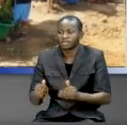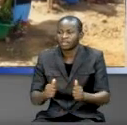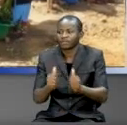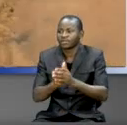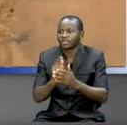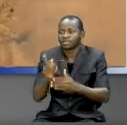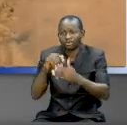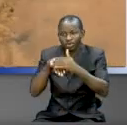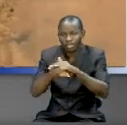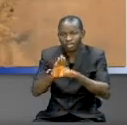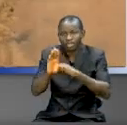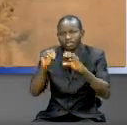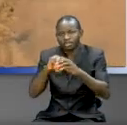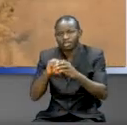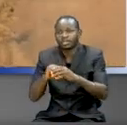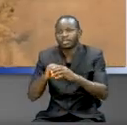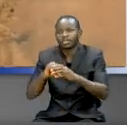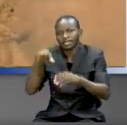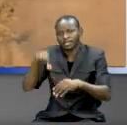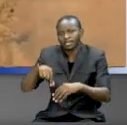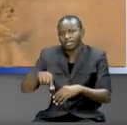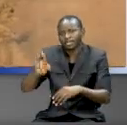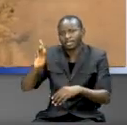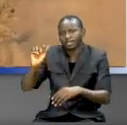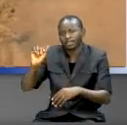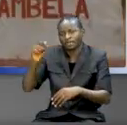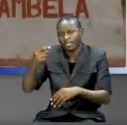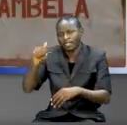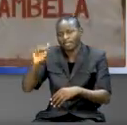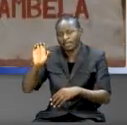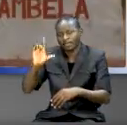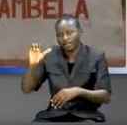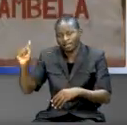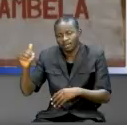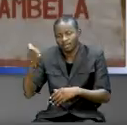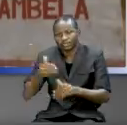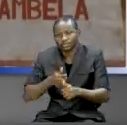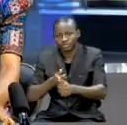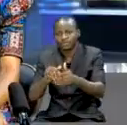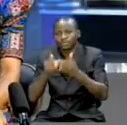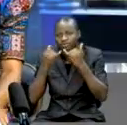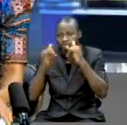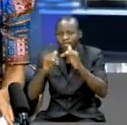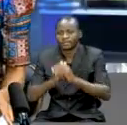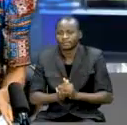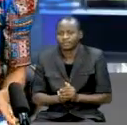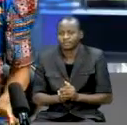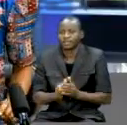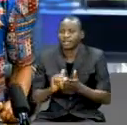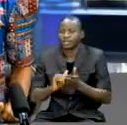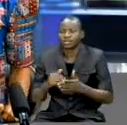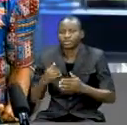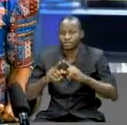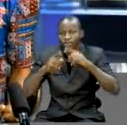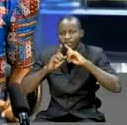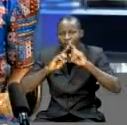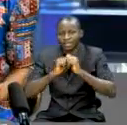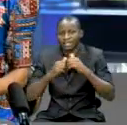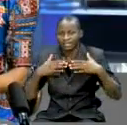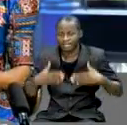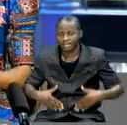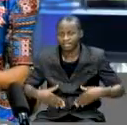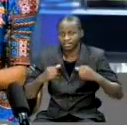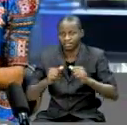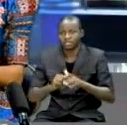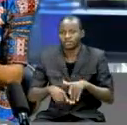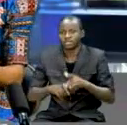située donc dans la commune de Lubumbashi. Un constat au cours de cette édition d'information. Et nous allons d'abord parler santé. Je vous le disais